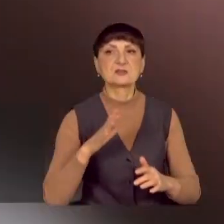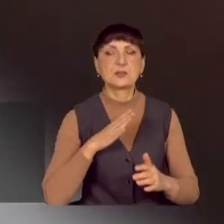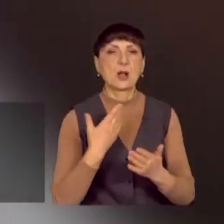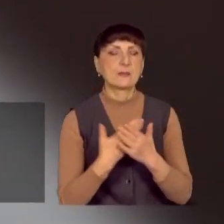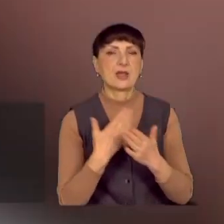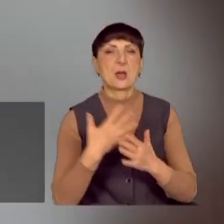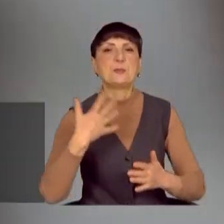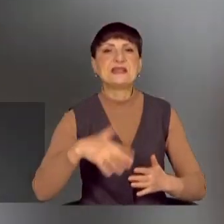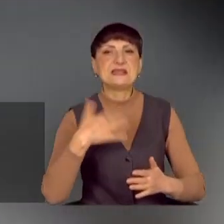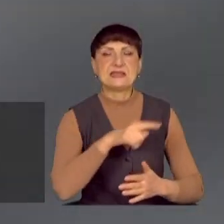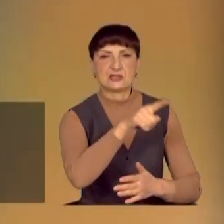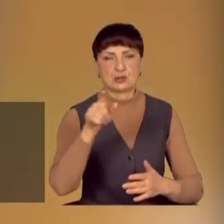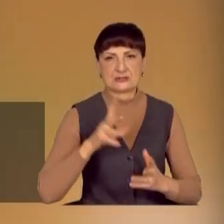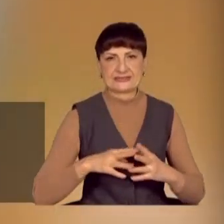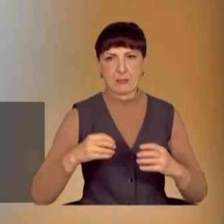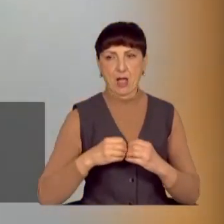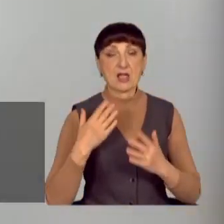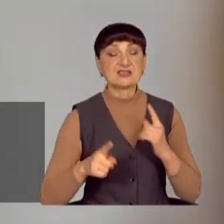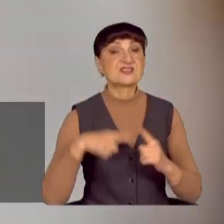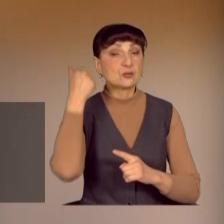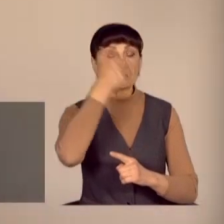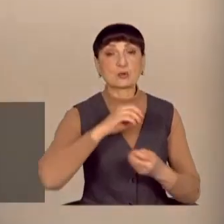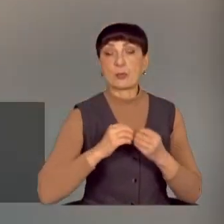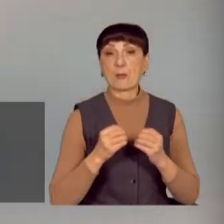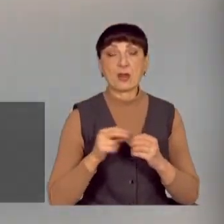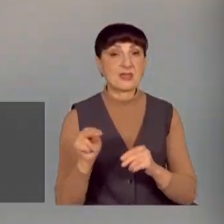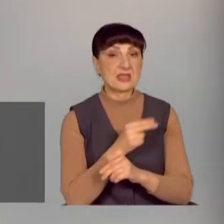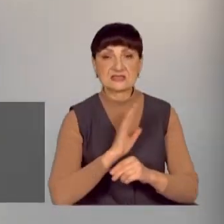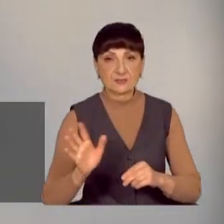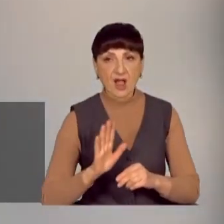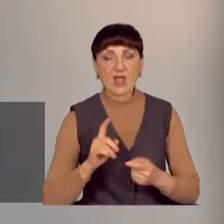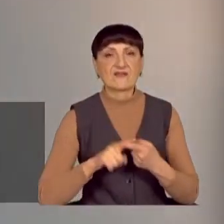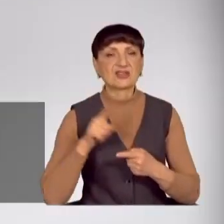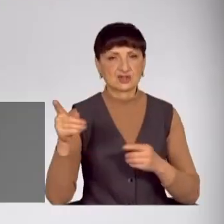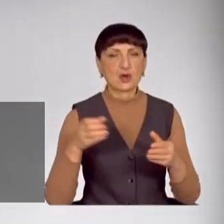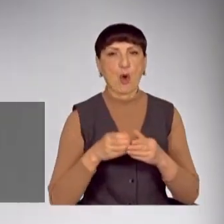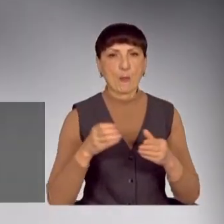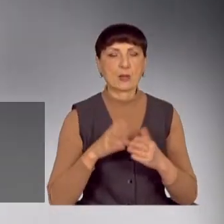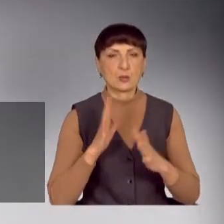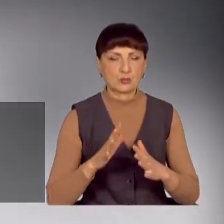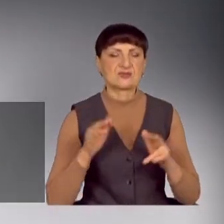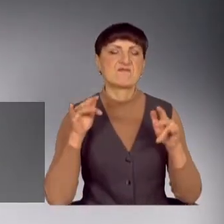порядка 50 абонентов. Если в следующем году проблему не исправят, то в отношении компании намерены